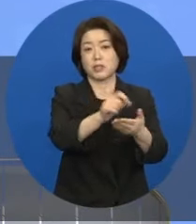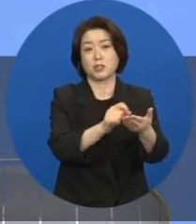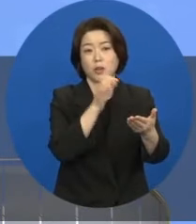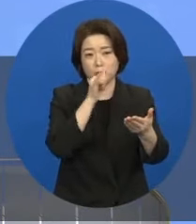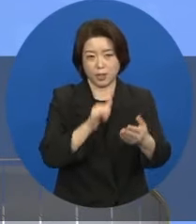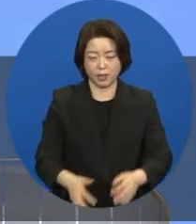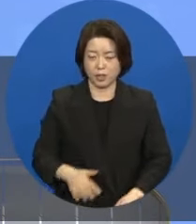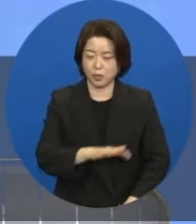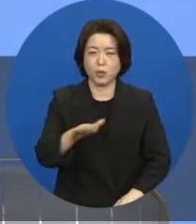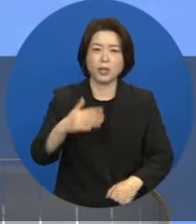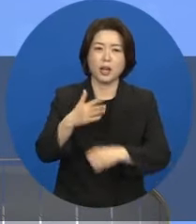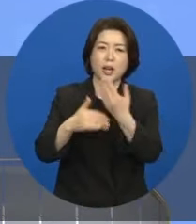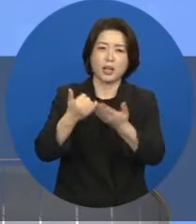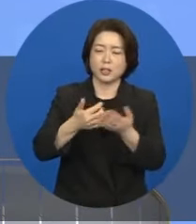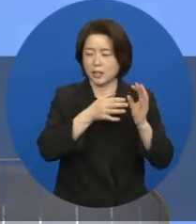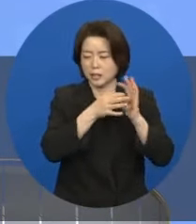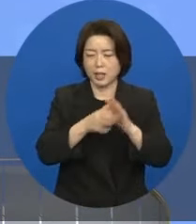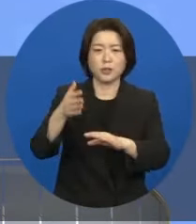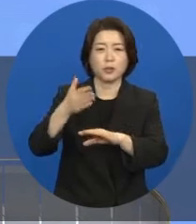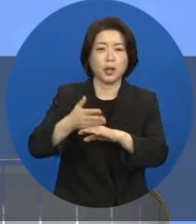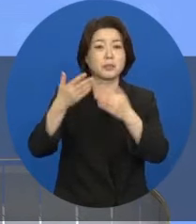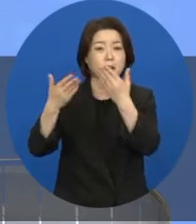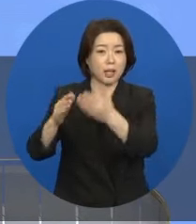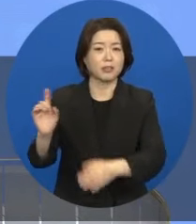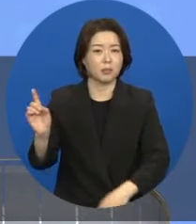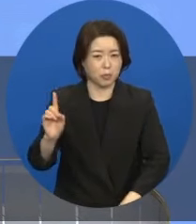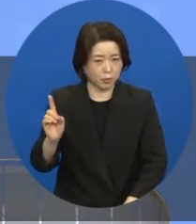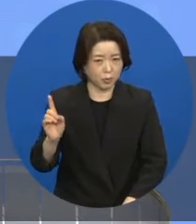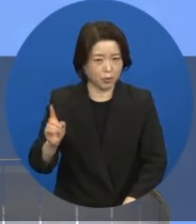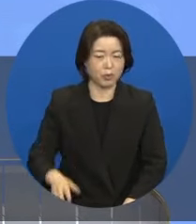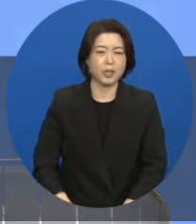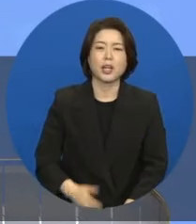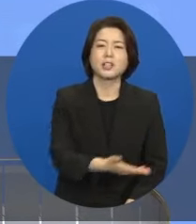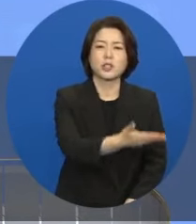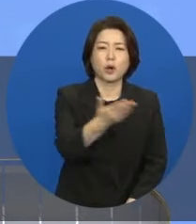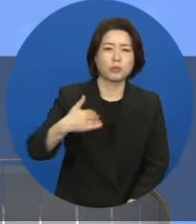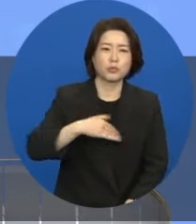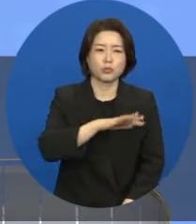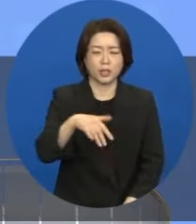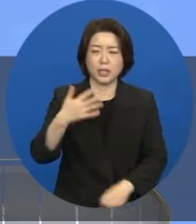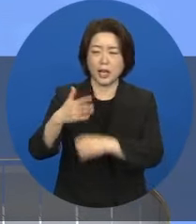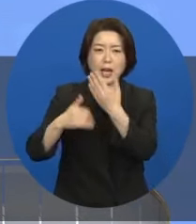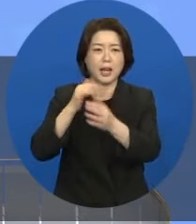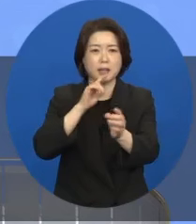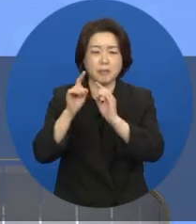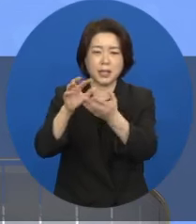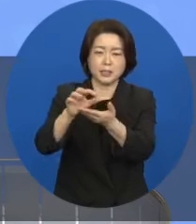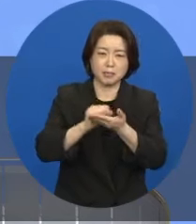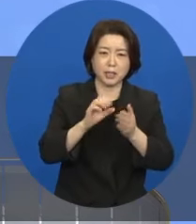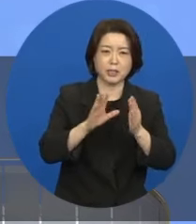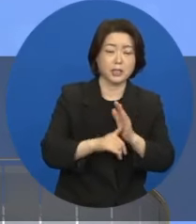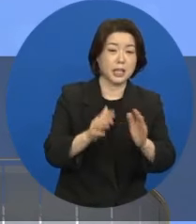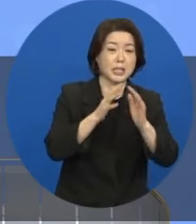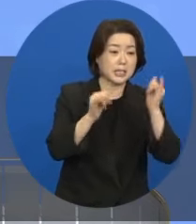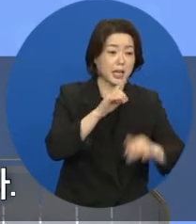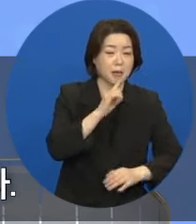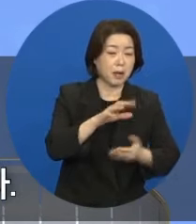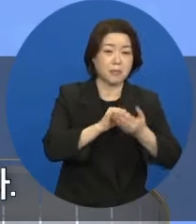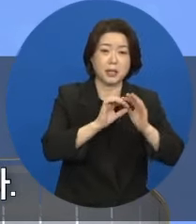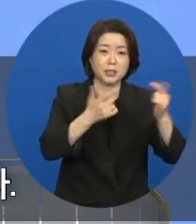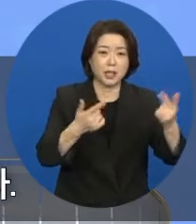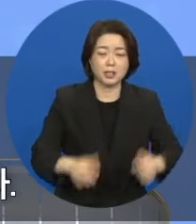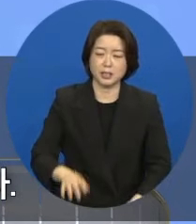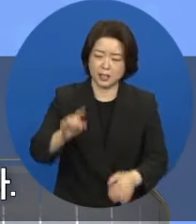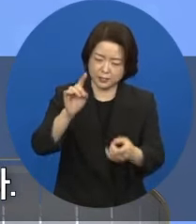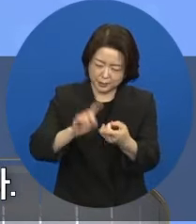끊임없이 감사하는 것은 하나님께 감사하는 거예 여러분이 우리에게서 하나님의 말씀을 받을 때 사람의 말로 받지 않고 실제